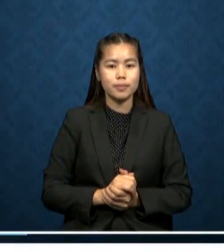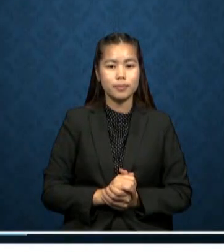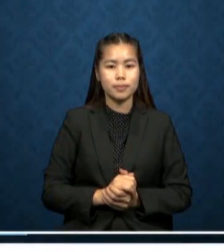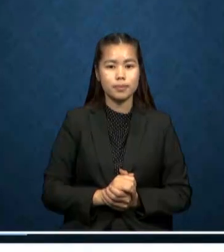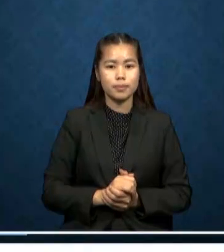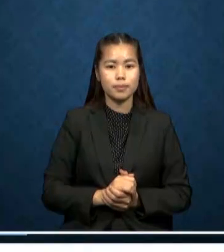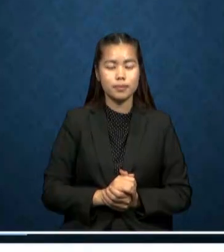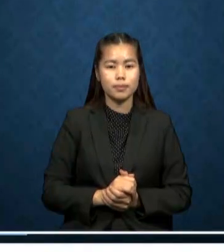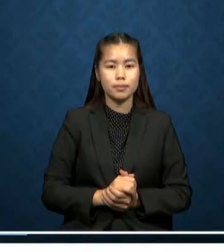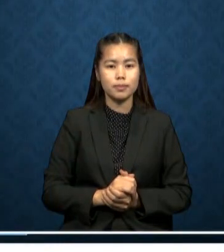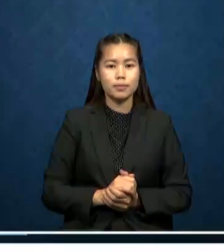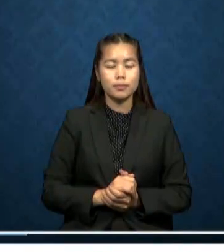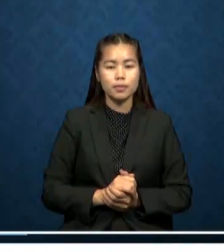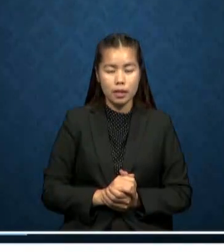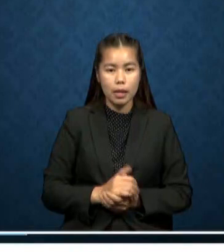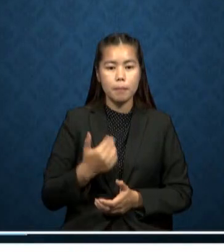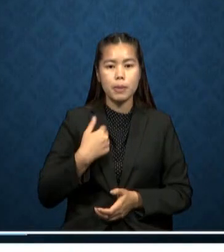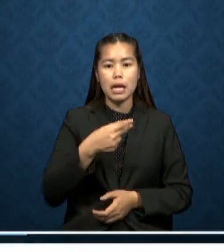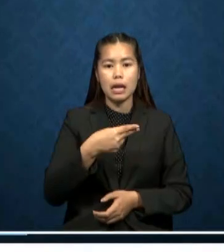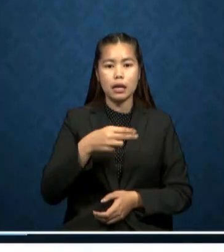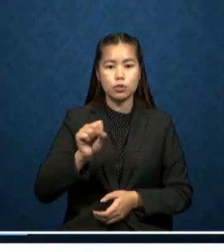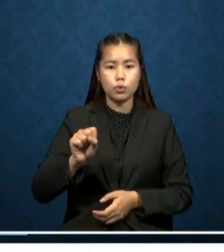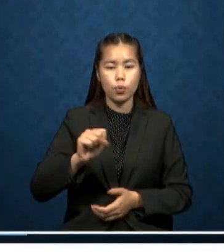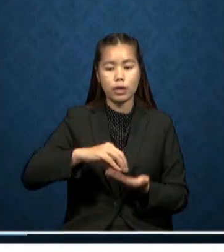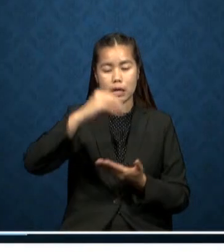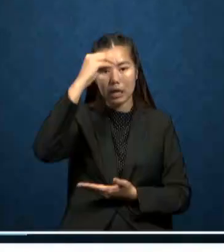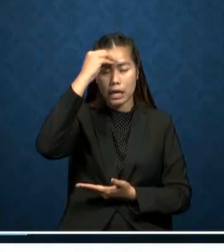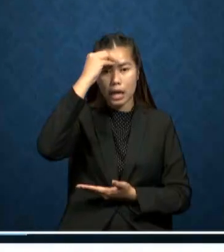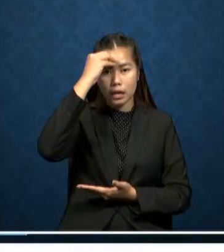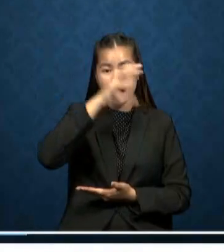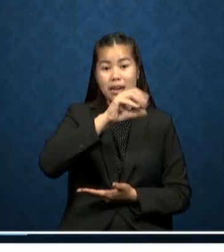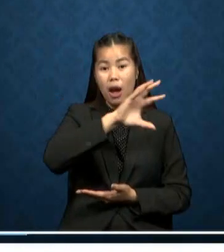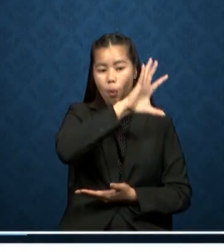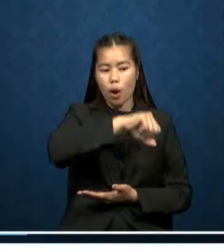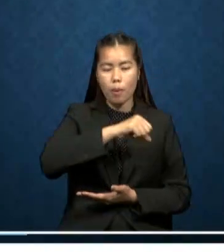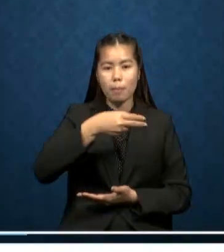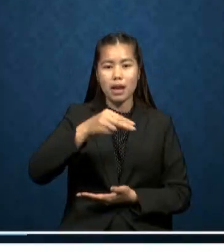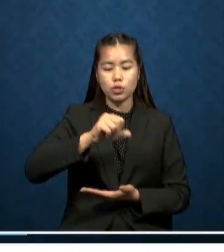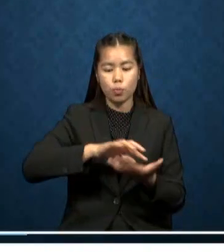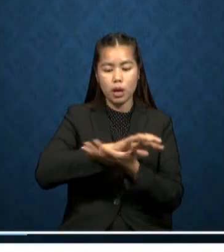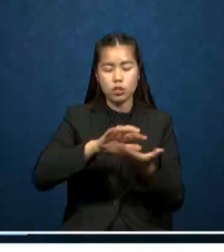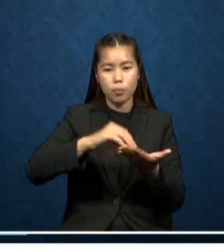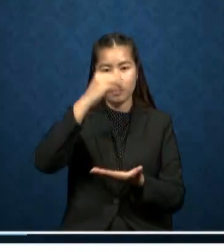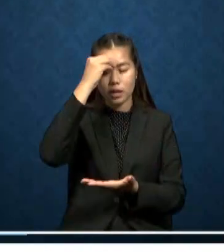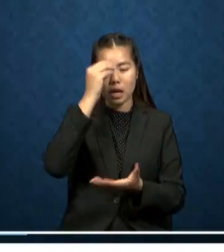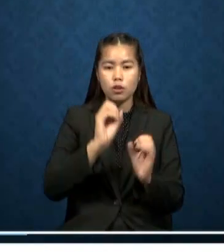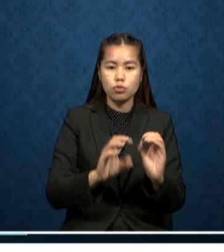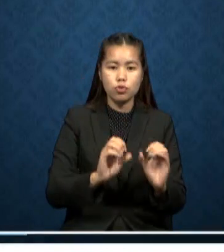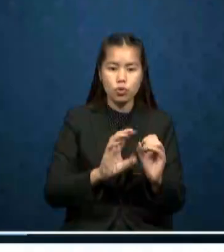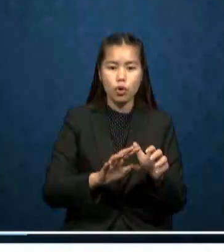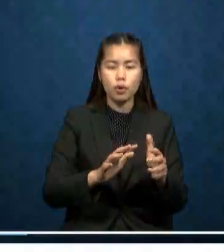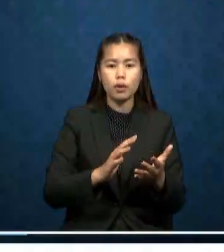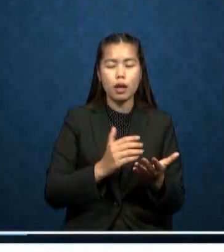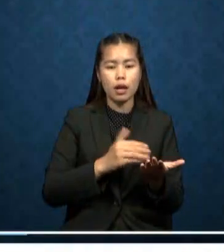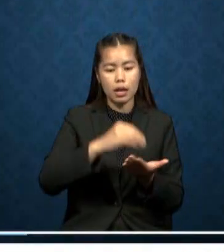ครองได้หลักสูตรการอบรม Star STสำหรับภาคส่วนต่างๆทั้งภาคการศึกษาภาคประชาสังคม